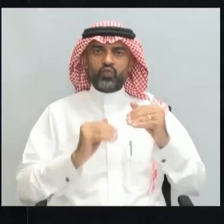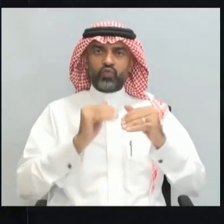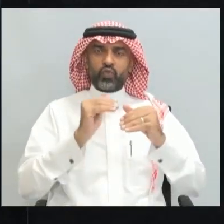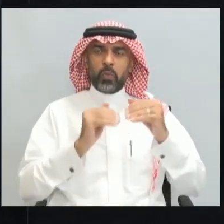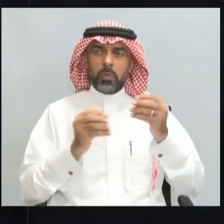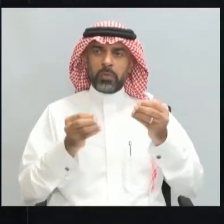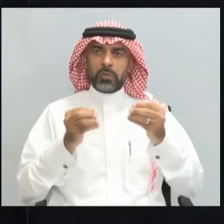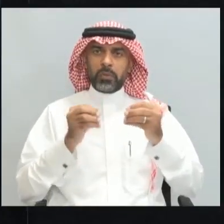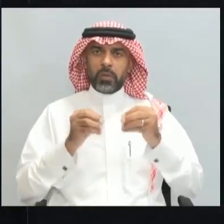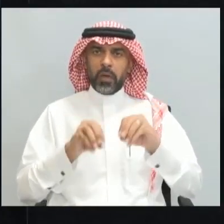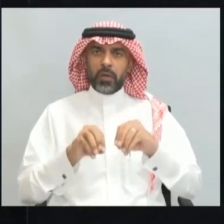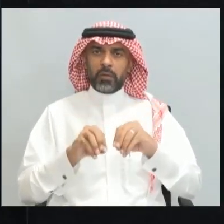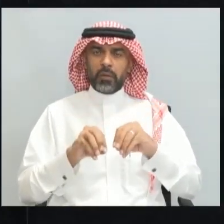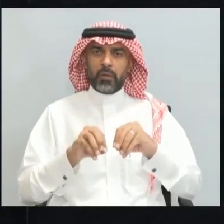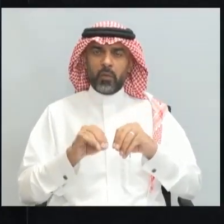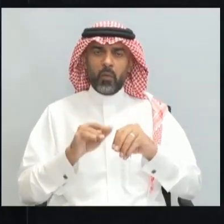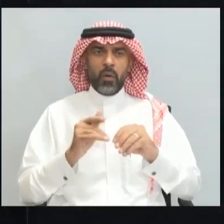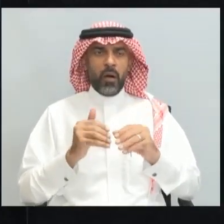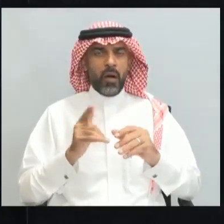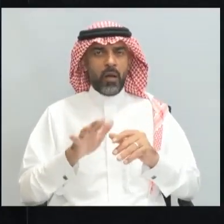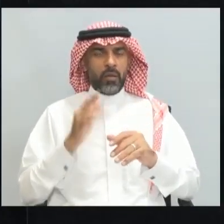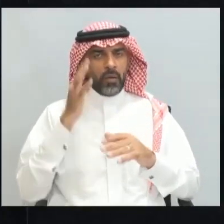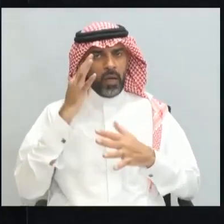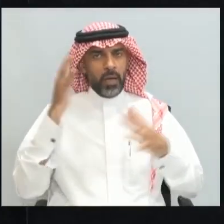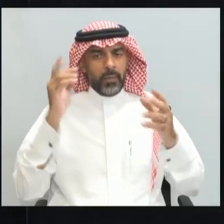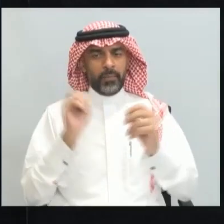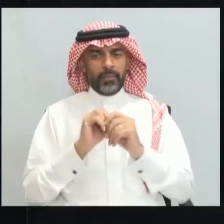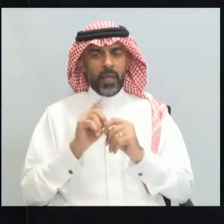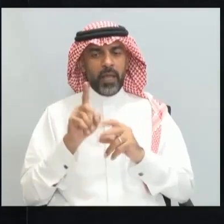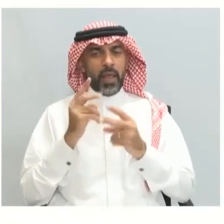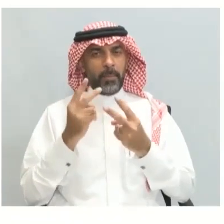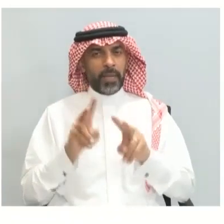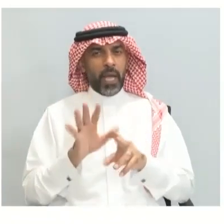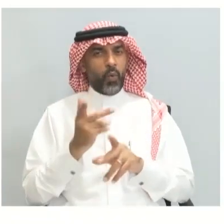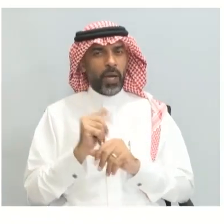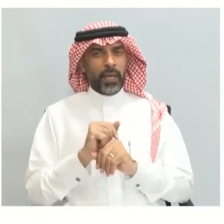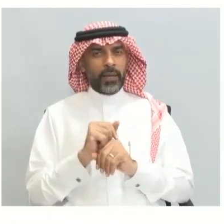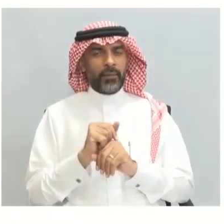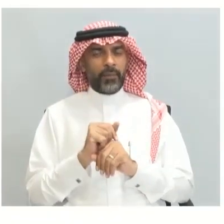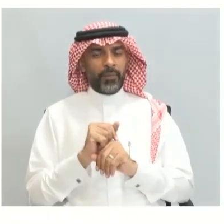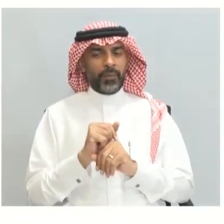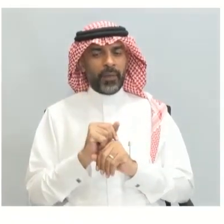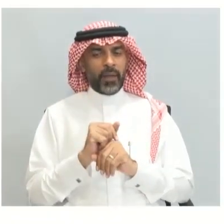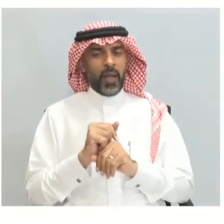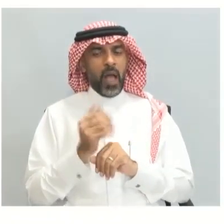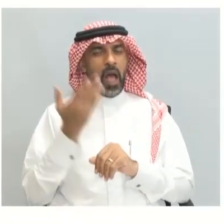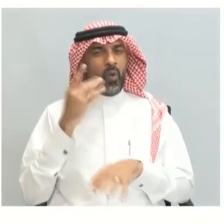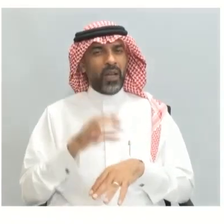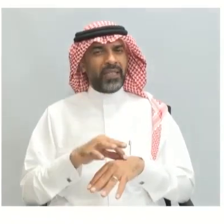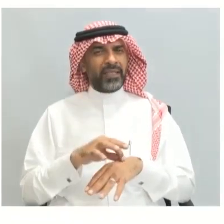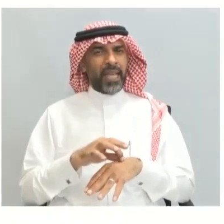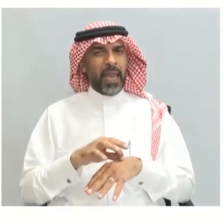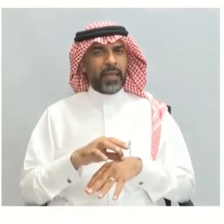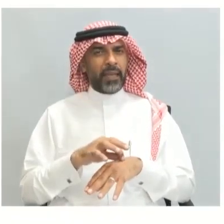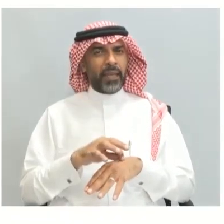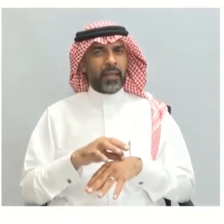تطور وتقدم في هذا العلم اذا ابتدا هذا العلم حيث كان الانسان